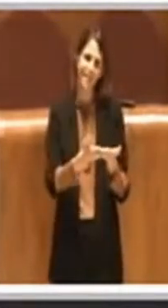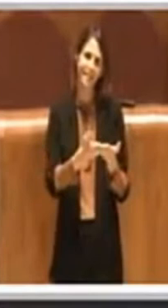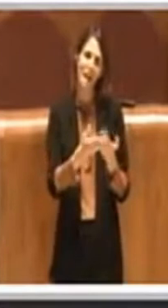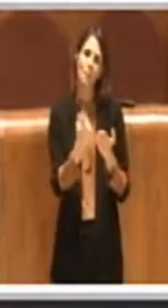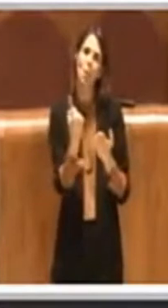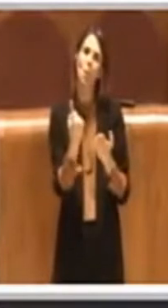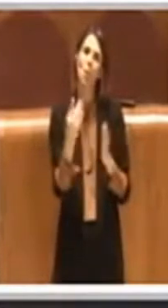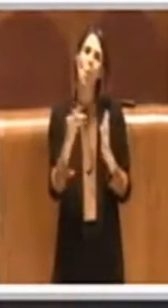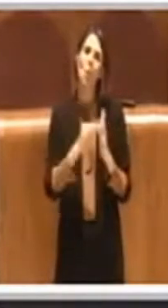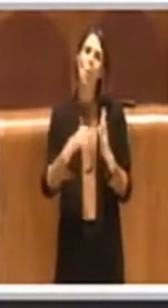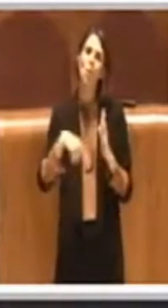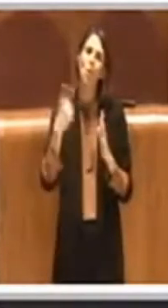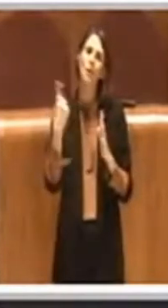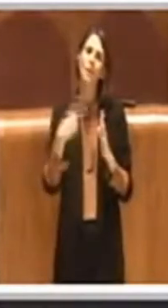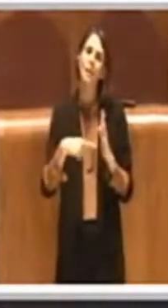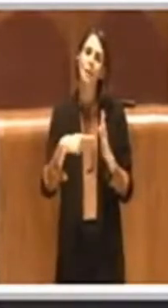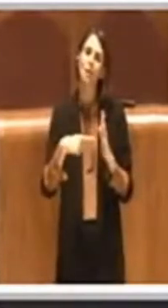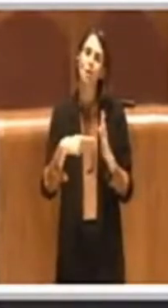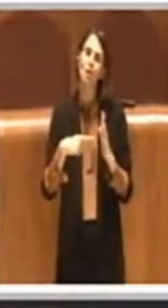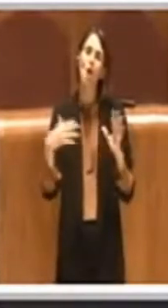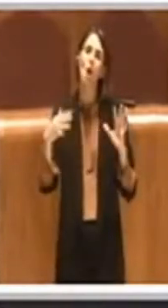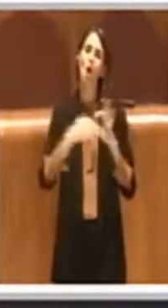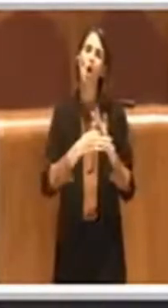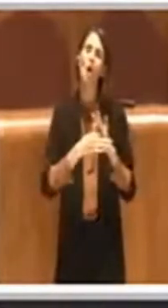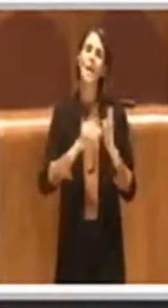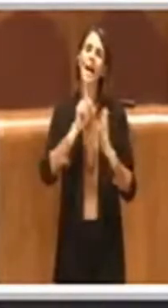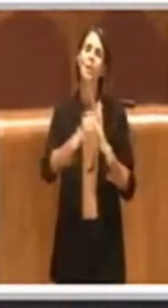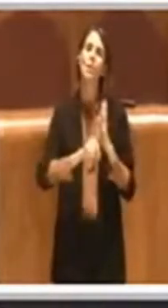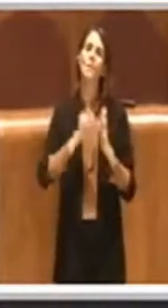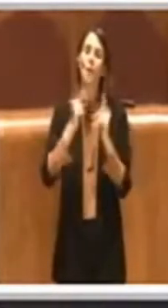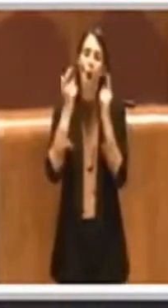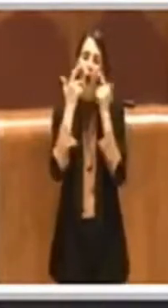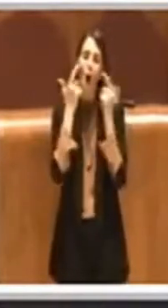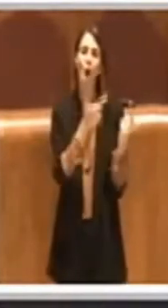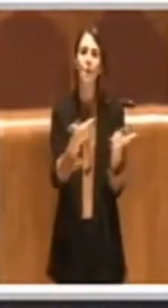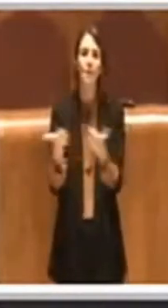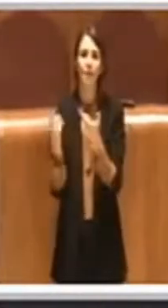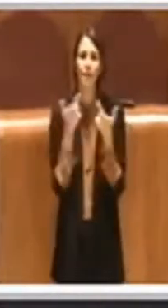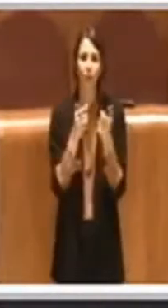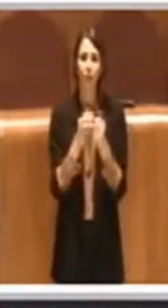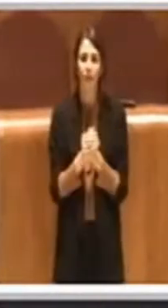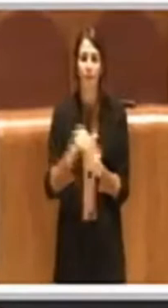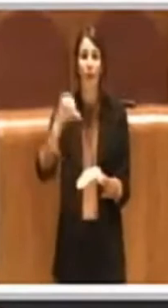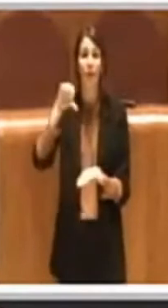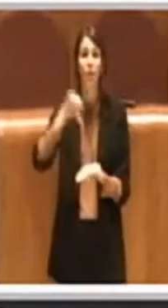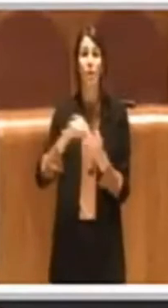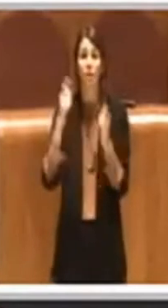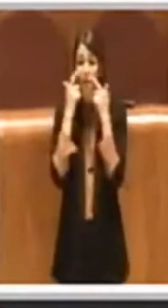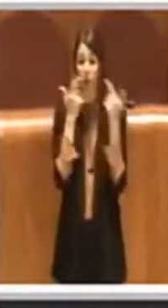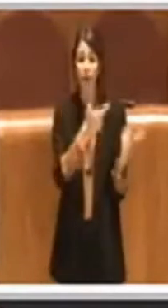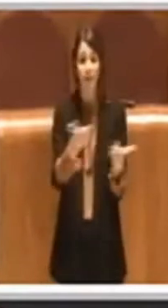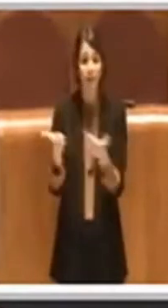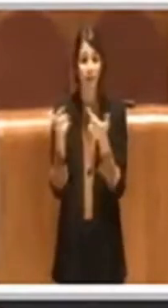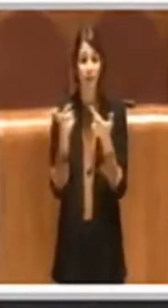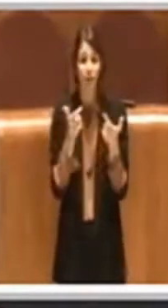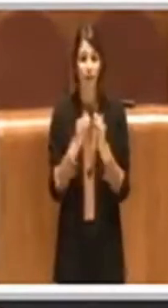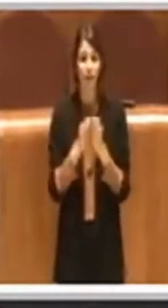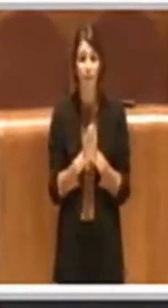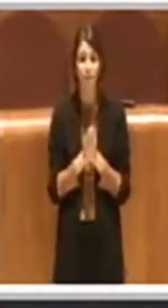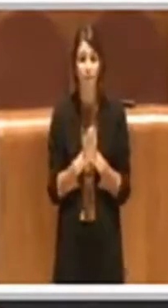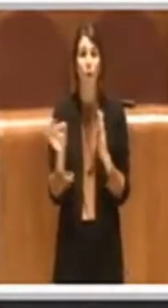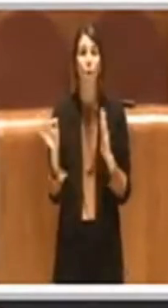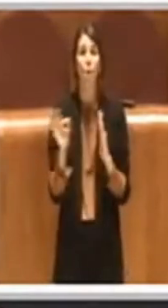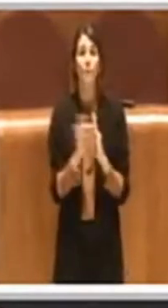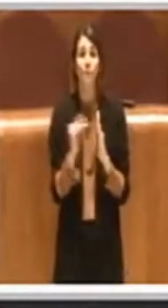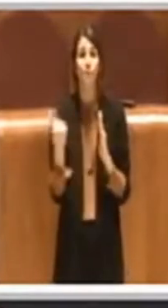un ordine del giorno ed è la questione degli osservatori allora sugli osservatori lo diciamo su questo punto abbiamo